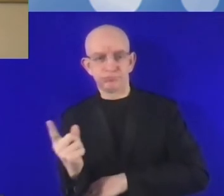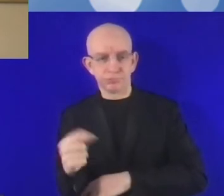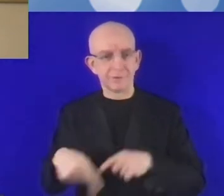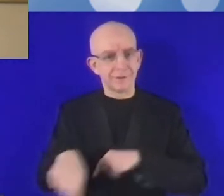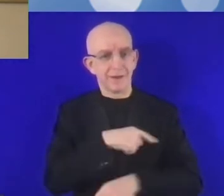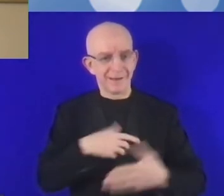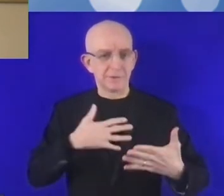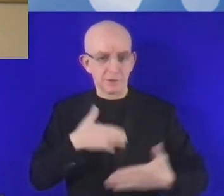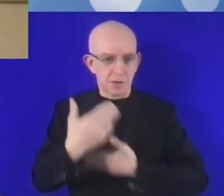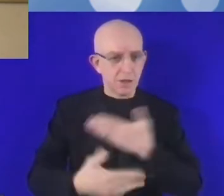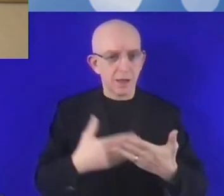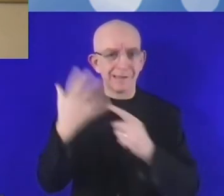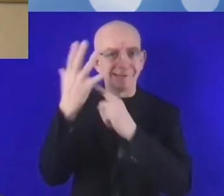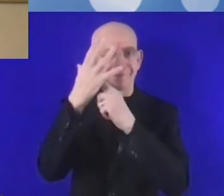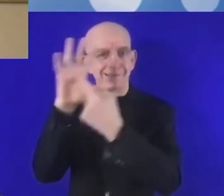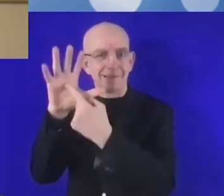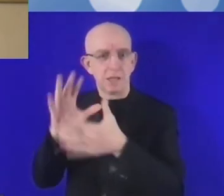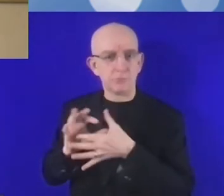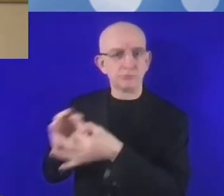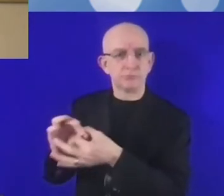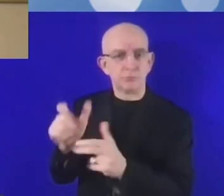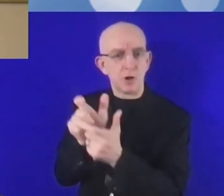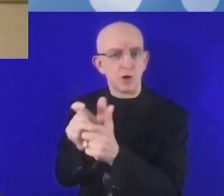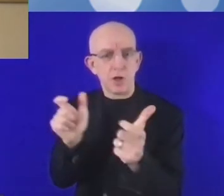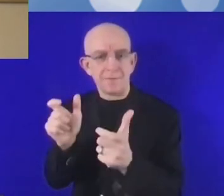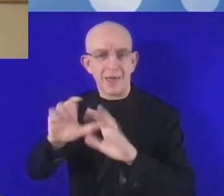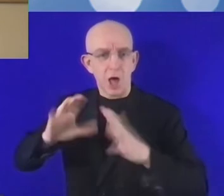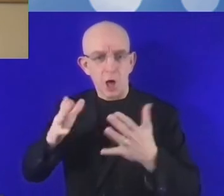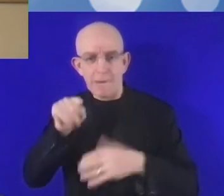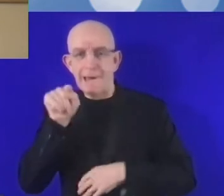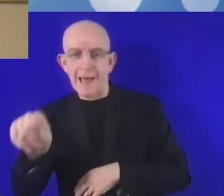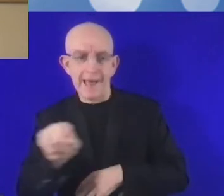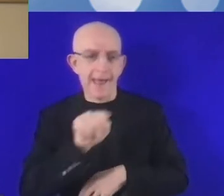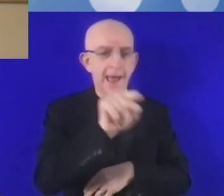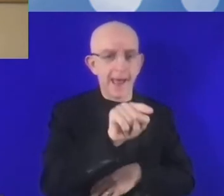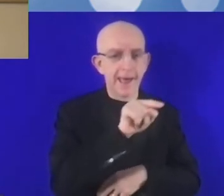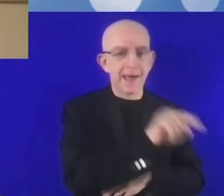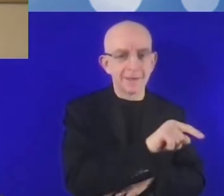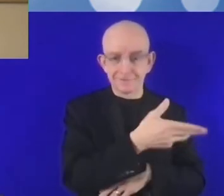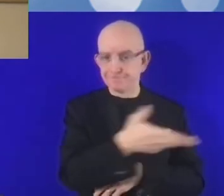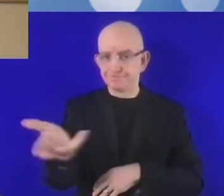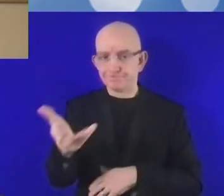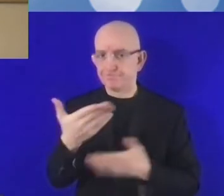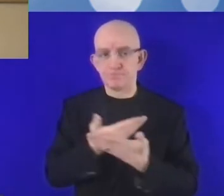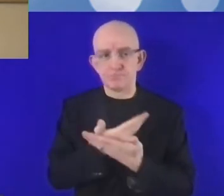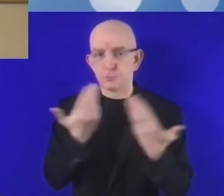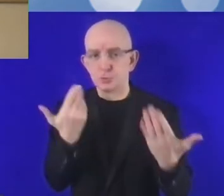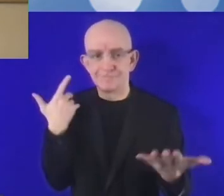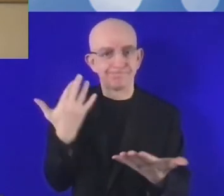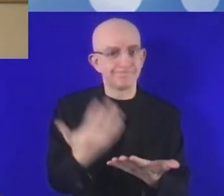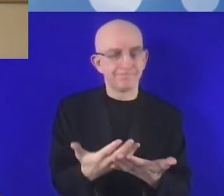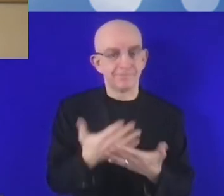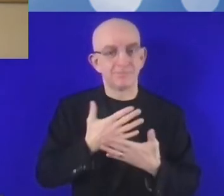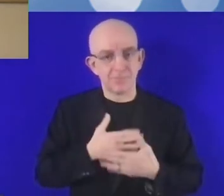peuvent contribuer à l'accélération de ce processus. Nous voulons utiliser les technologies alternatives, modernes,